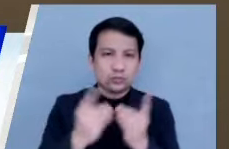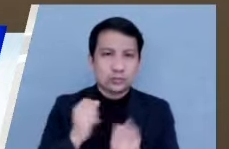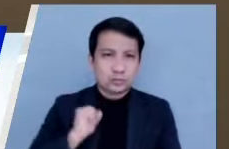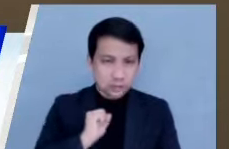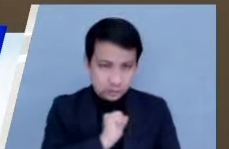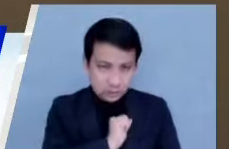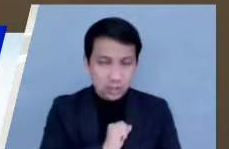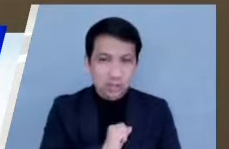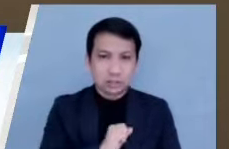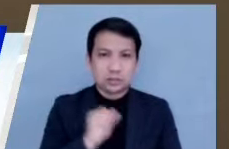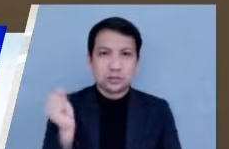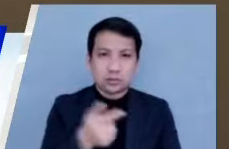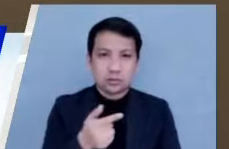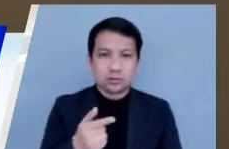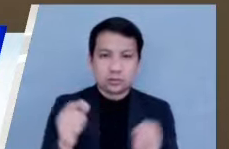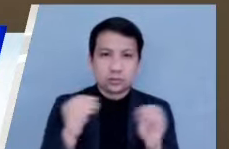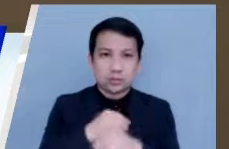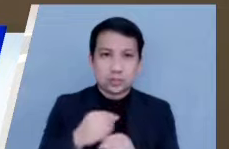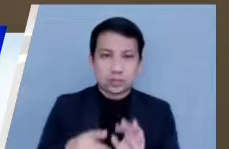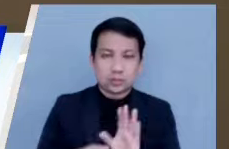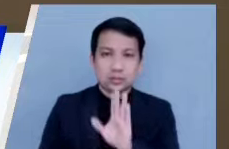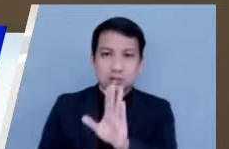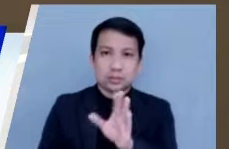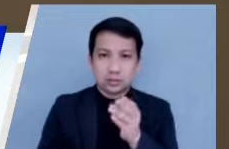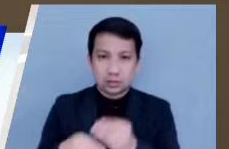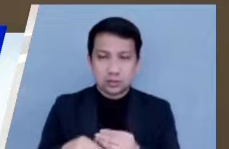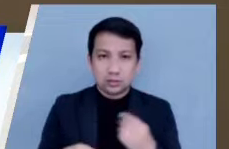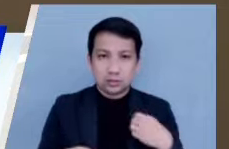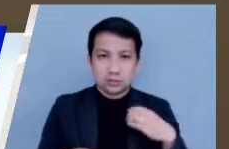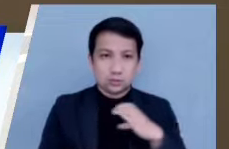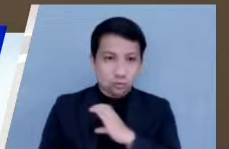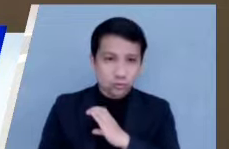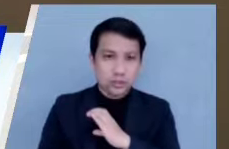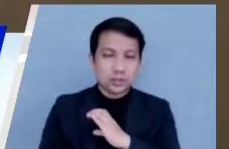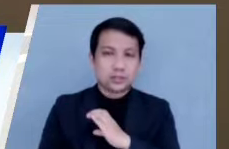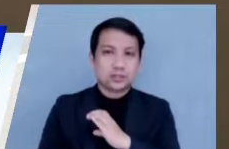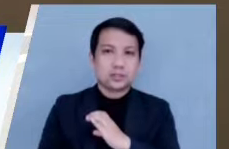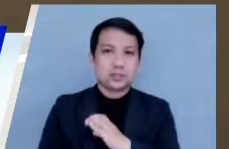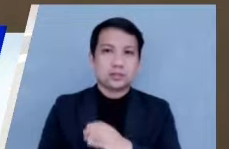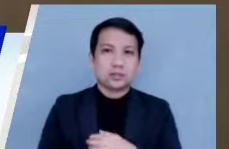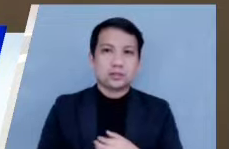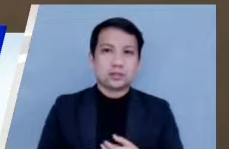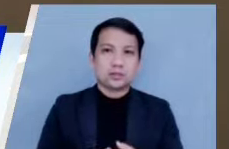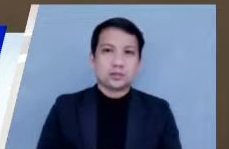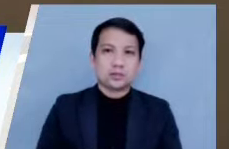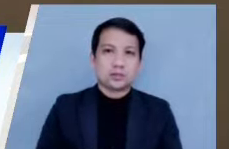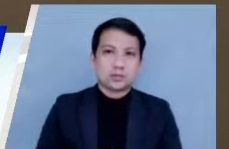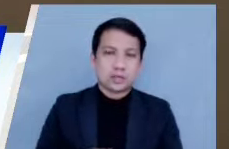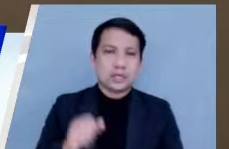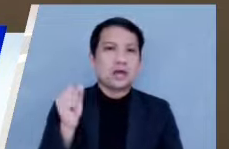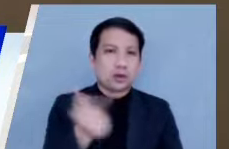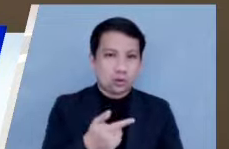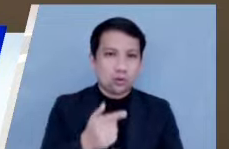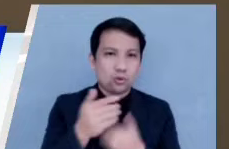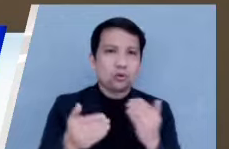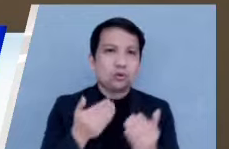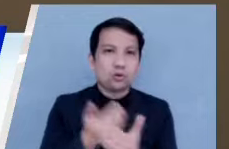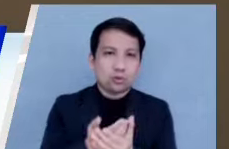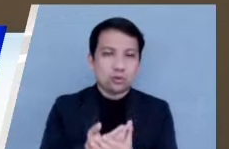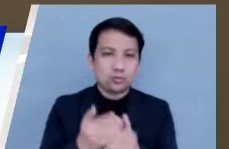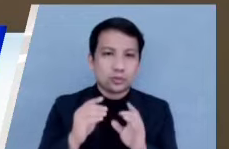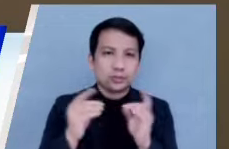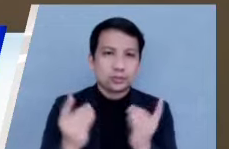sa lahat ng opisina ng House of Representatives, sa lahat ng